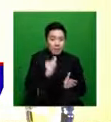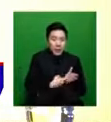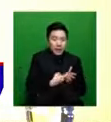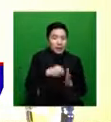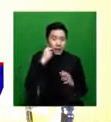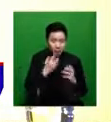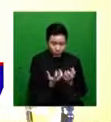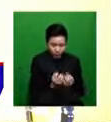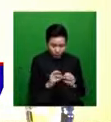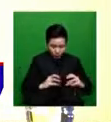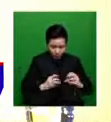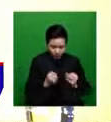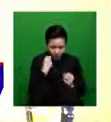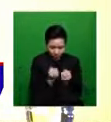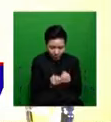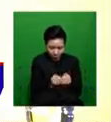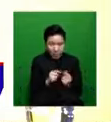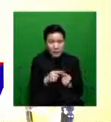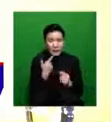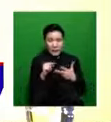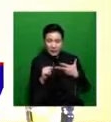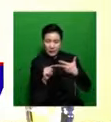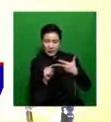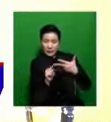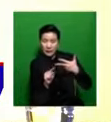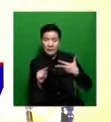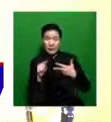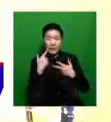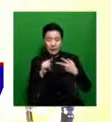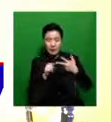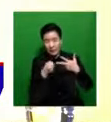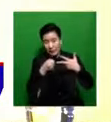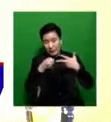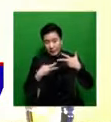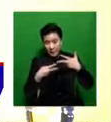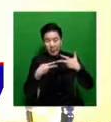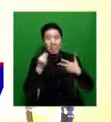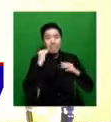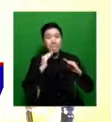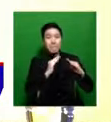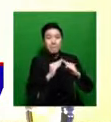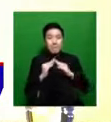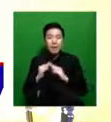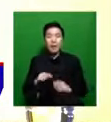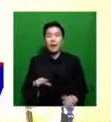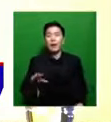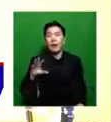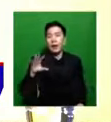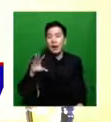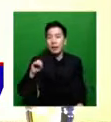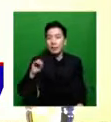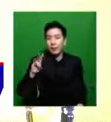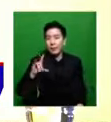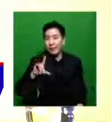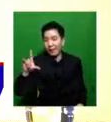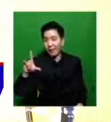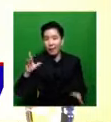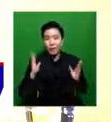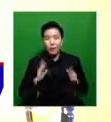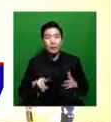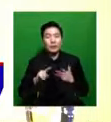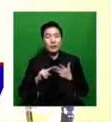ให้กับผู้ใช้น้ำประเภทที่1ก็คือแบบที่พักอาศัยตรงนี้น่าจะมีผู้ได้รับประโยชน์ 5.7 ล้านรายวงเ